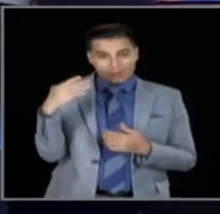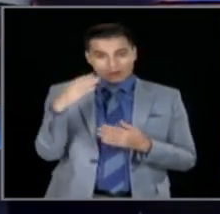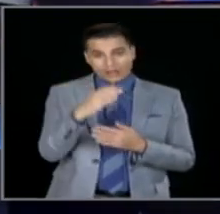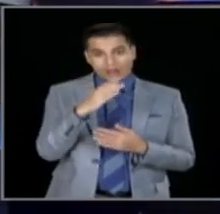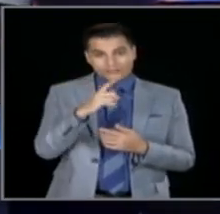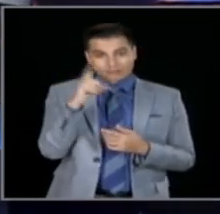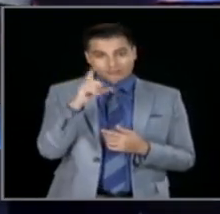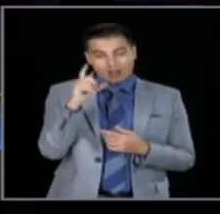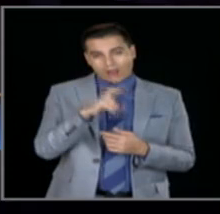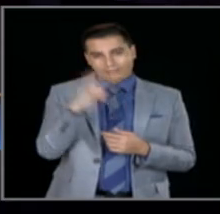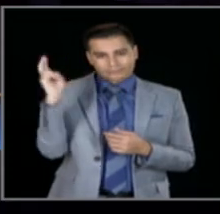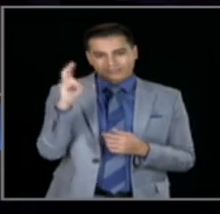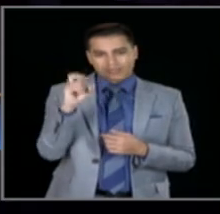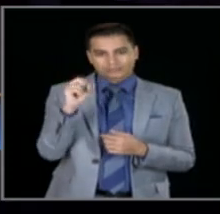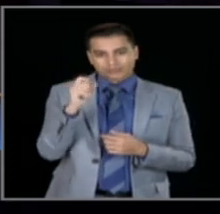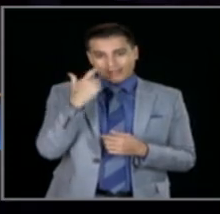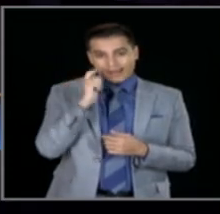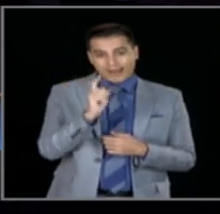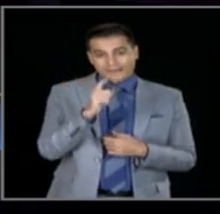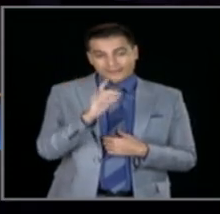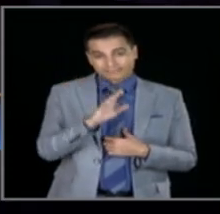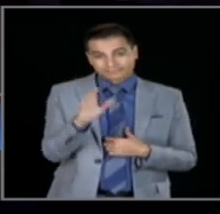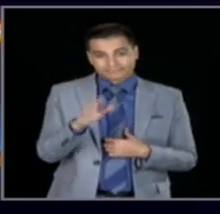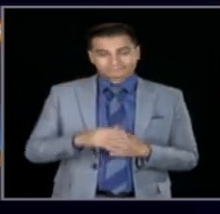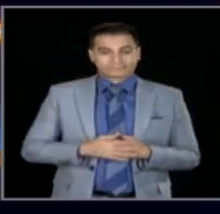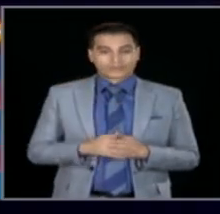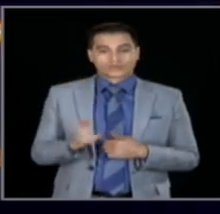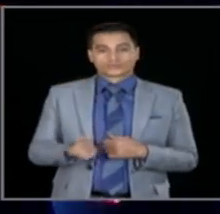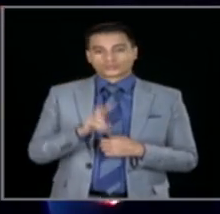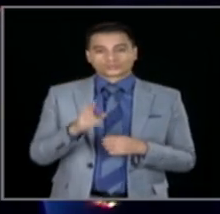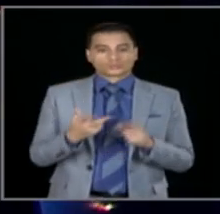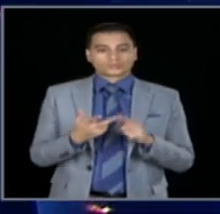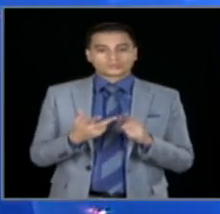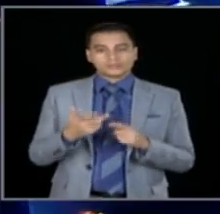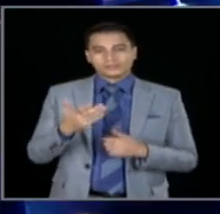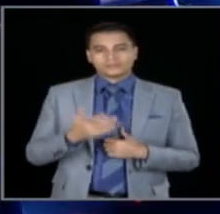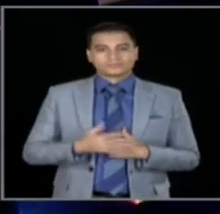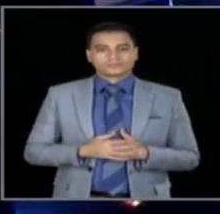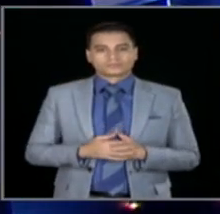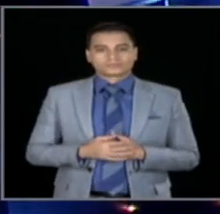جوده صح خدت 25 نقطه السؤال الثالث